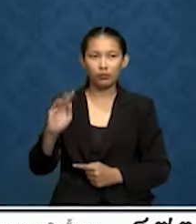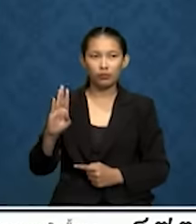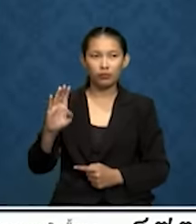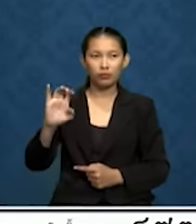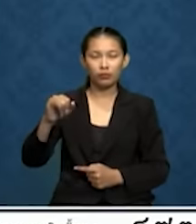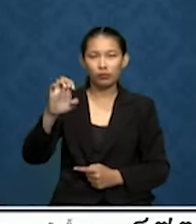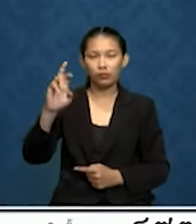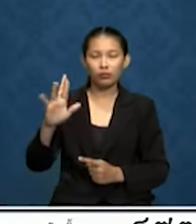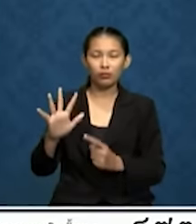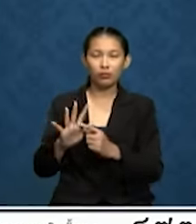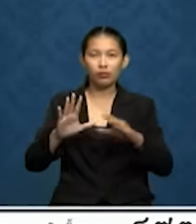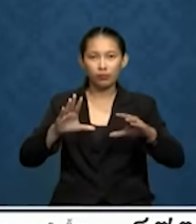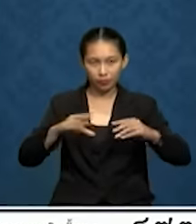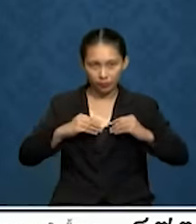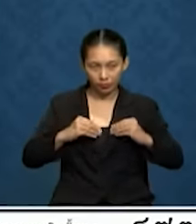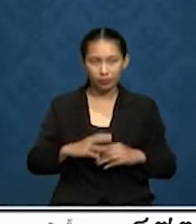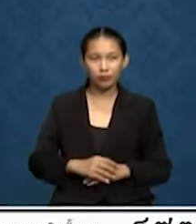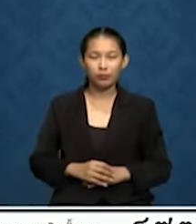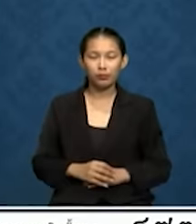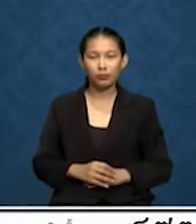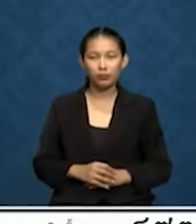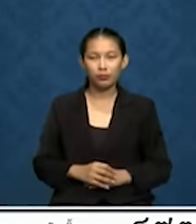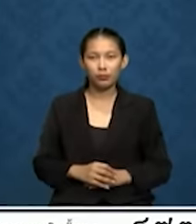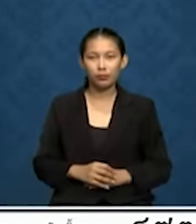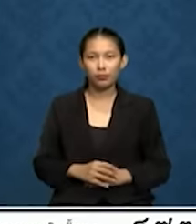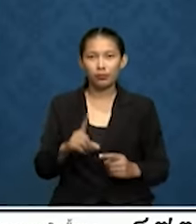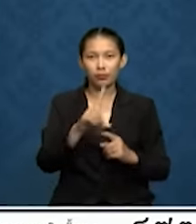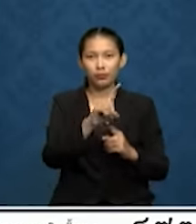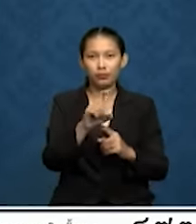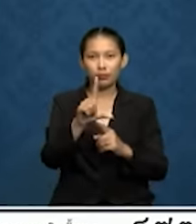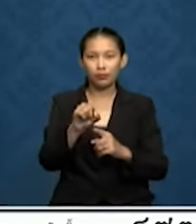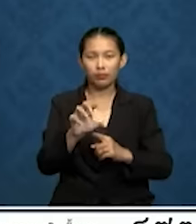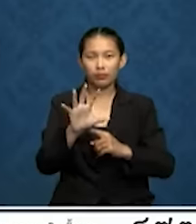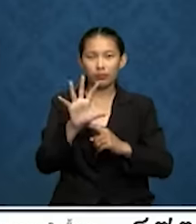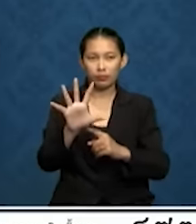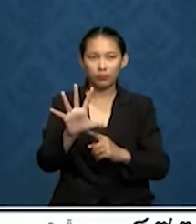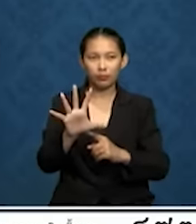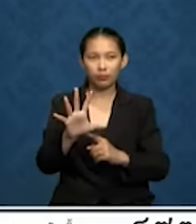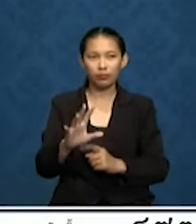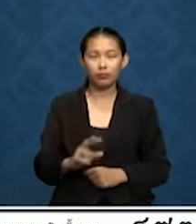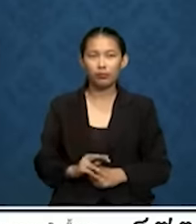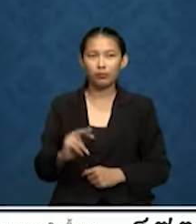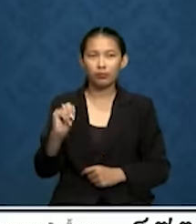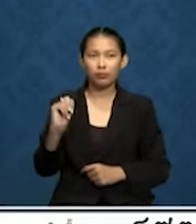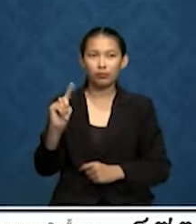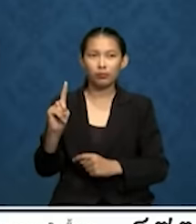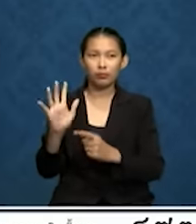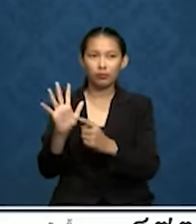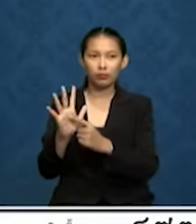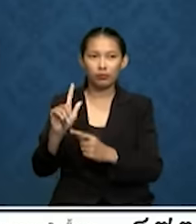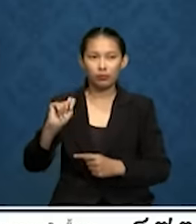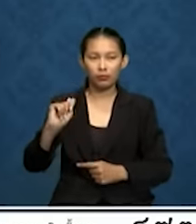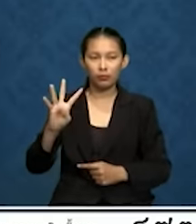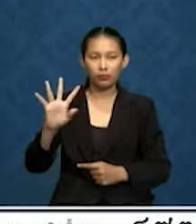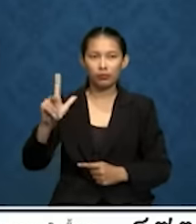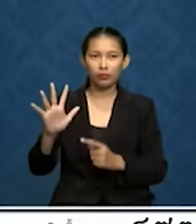เห็นชอบค่ะ 125 นายณัฐชาบุญชัยอินสวั